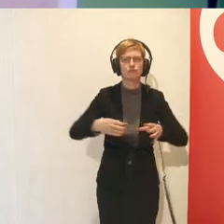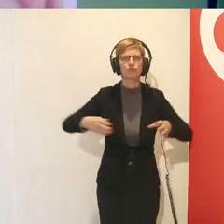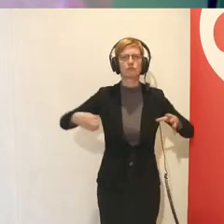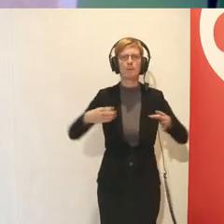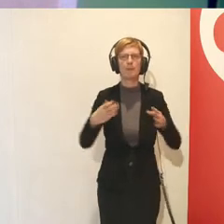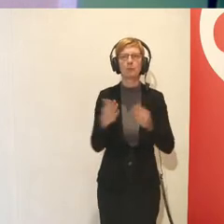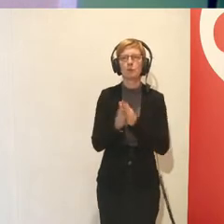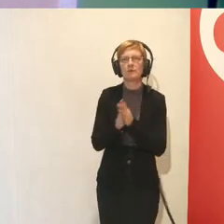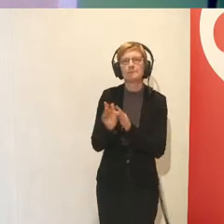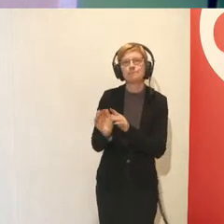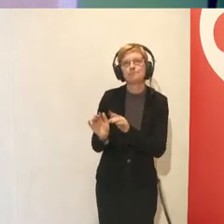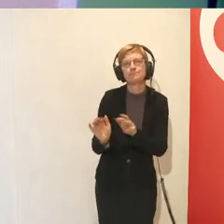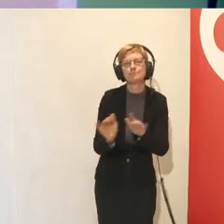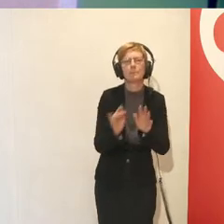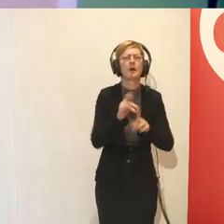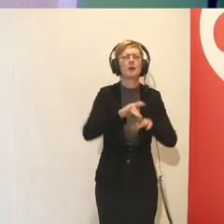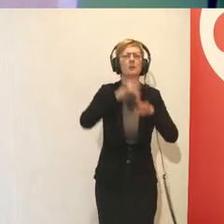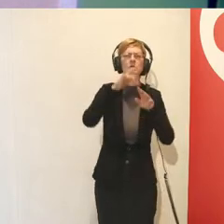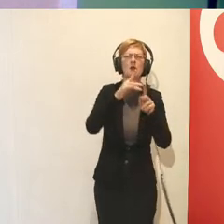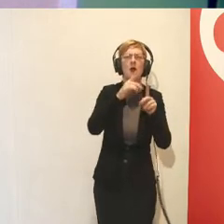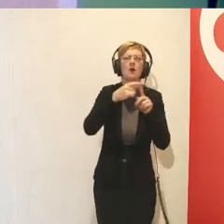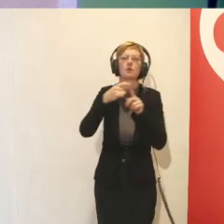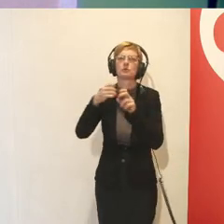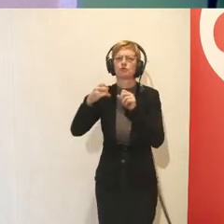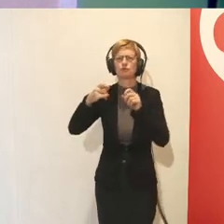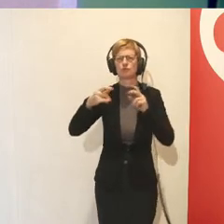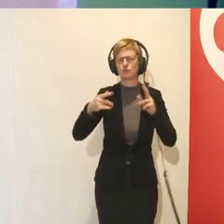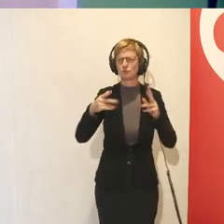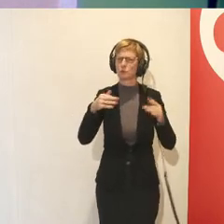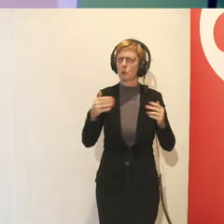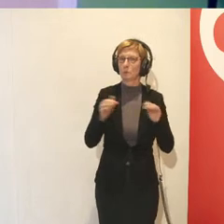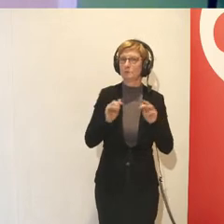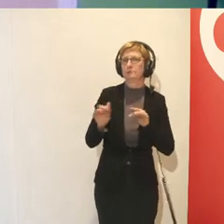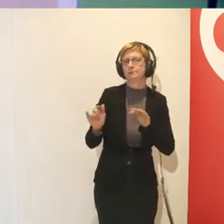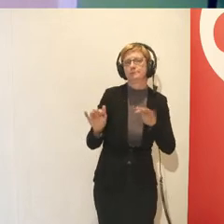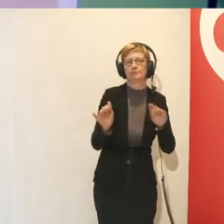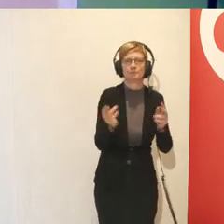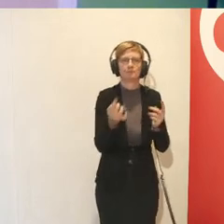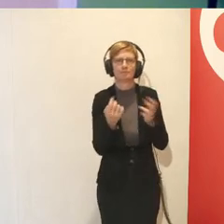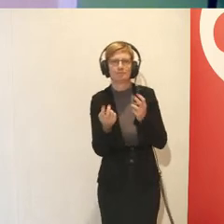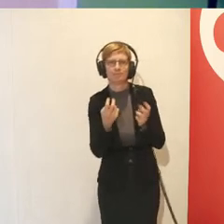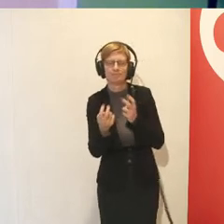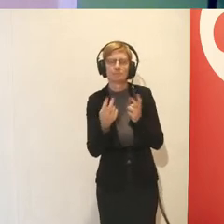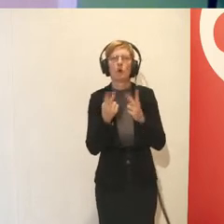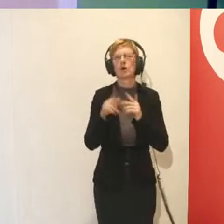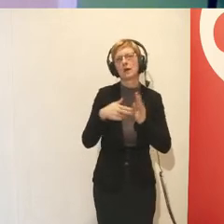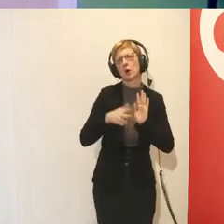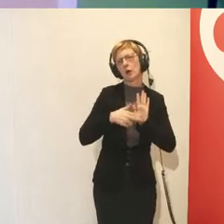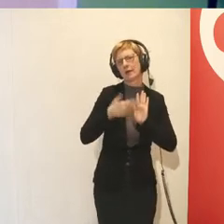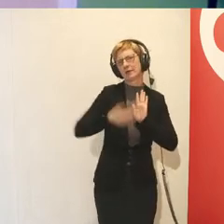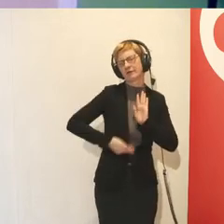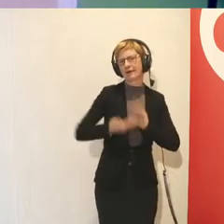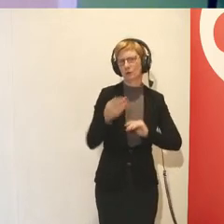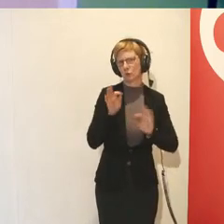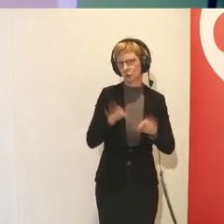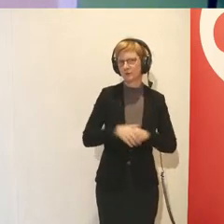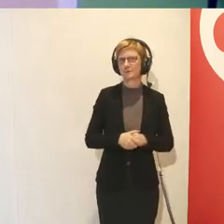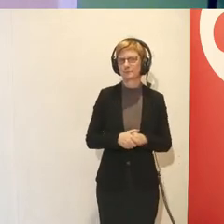kryptisch sehr emotional und daneben auch ja dinge rechtfertigen kann